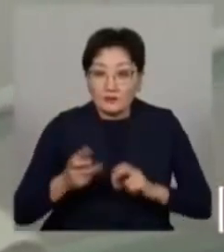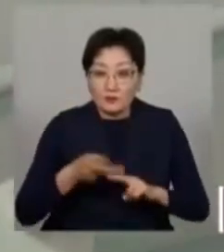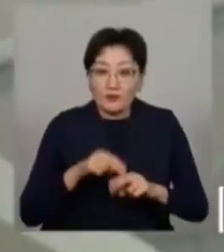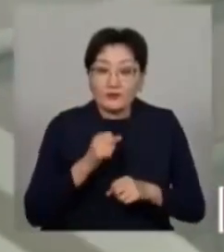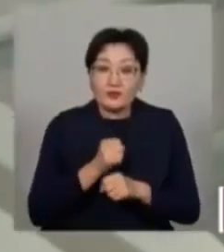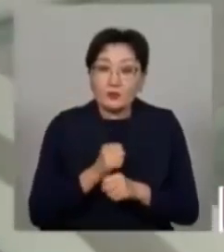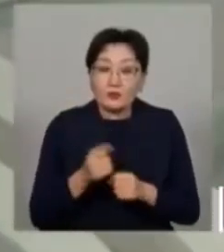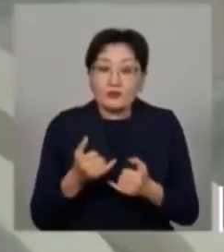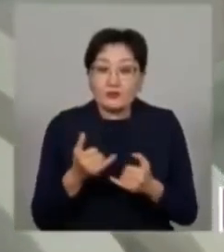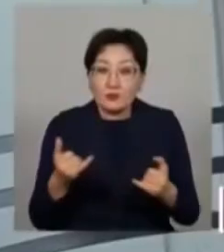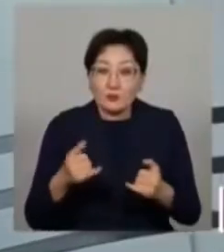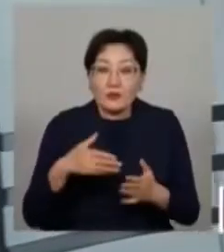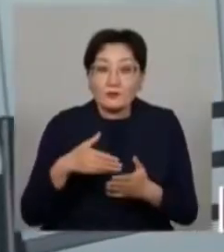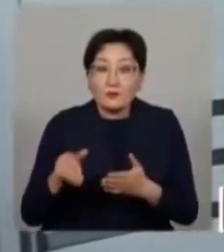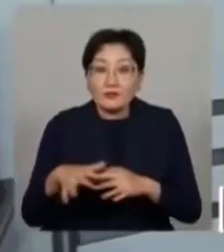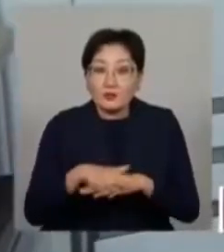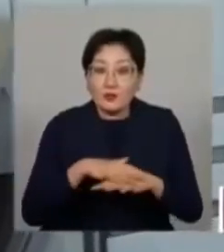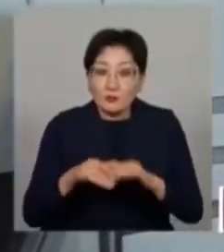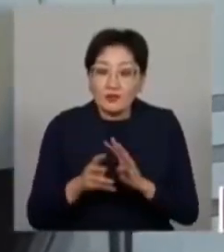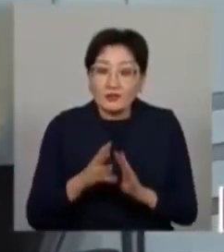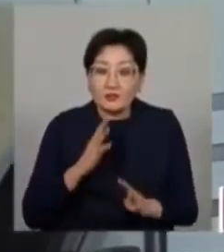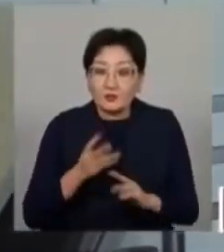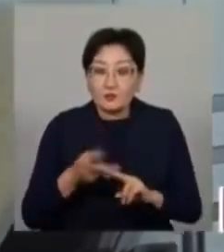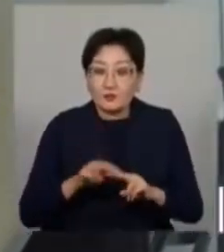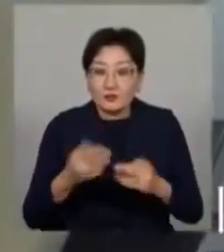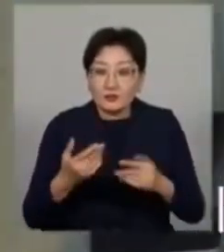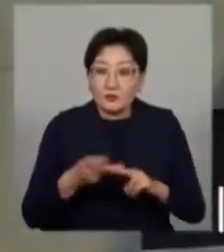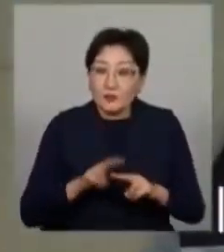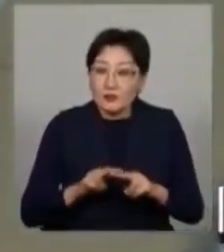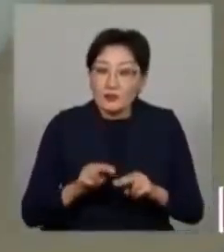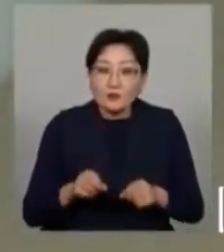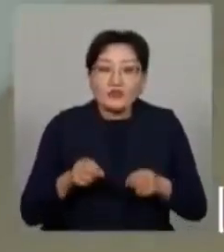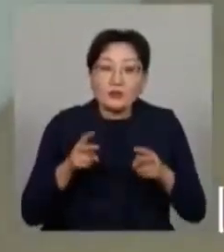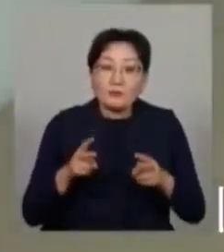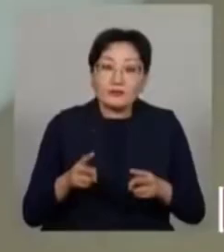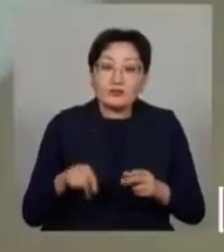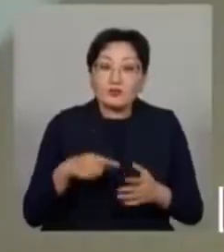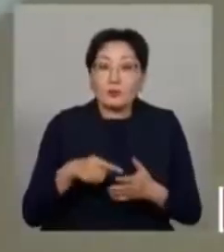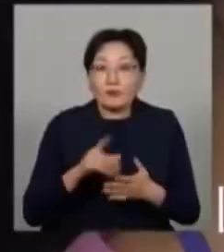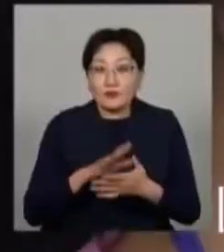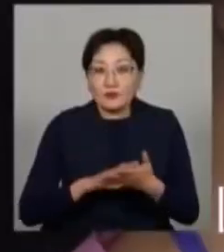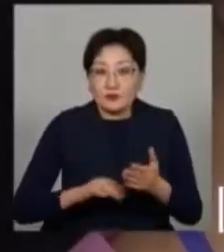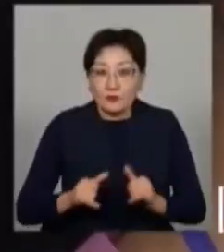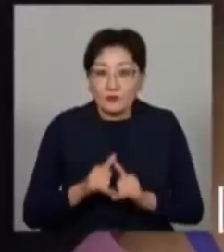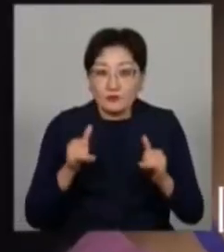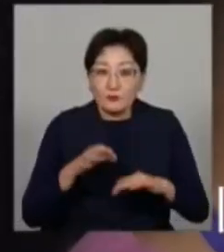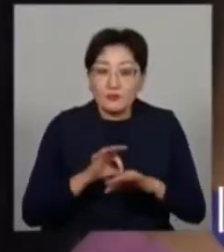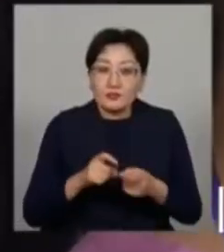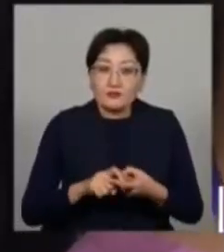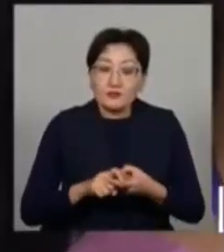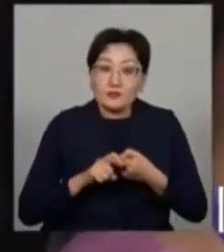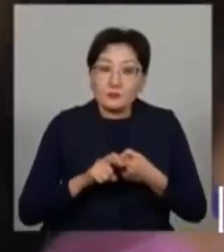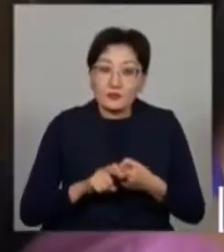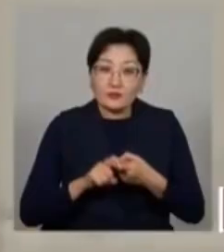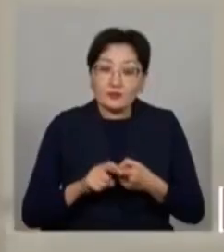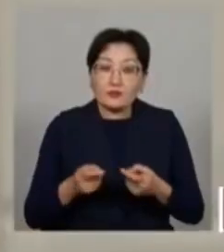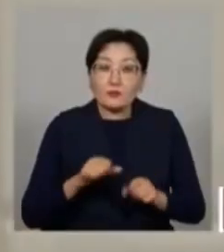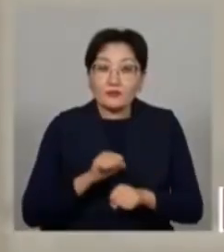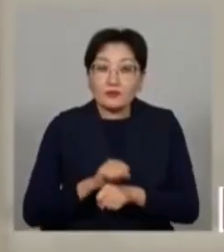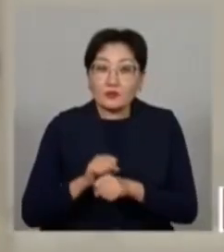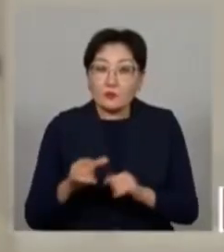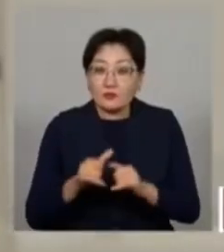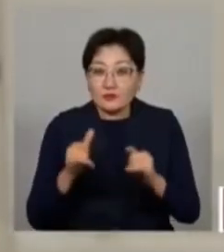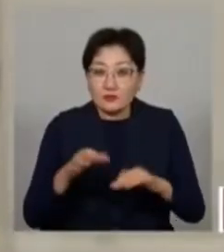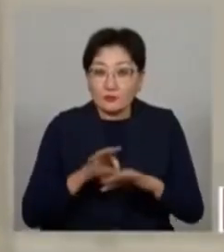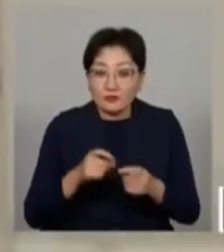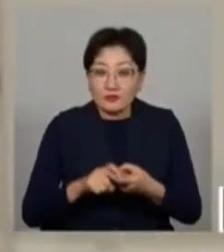делается для того, чтобы избежать массовых очередей, а это сейчас крайне опасно. В городе продолжает расти число зараженных коронавирусом. Остановить